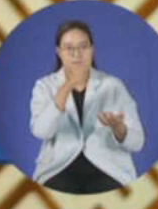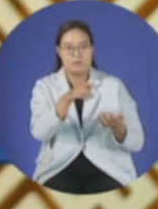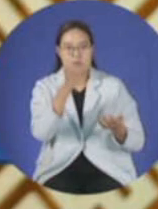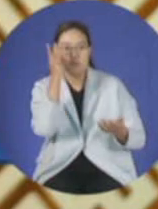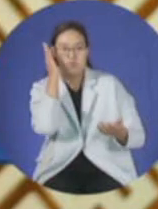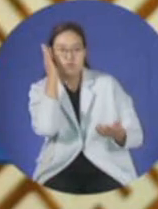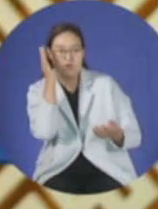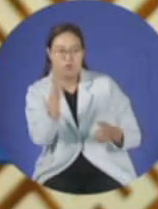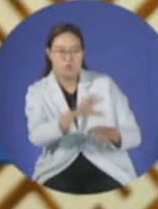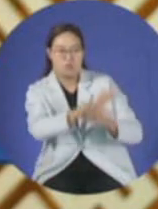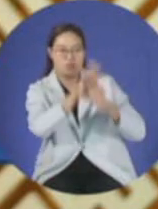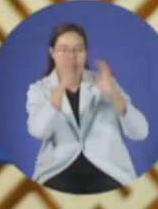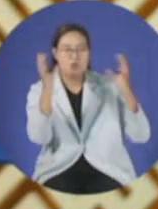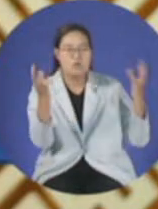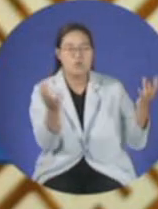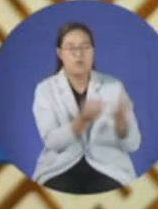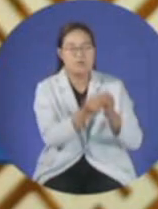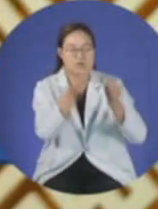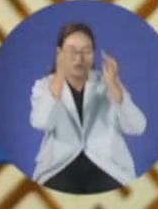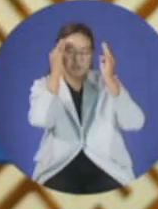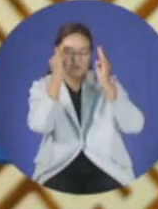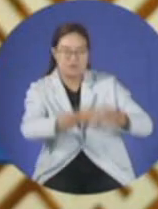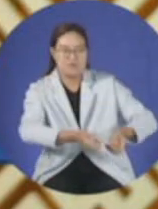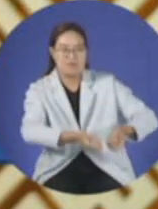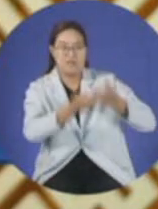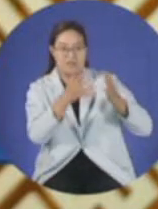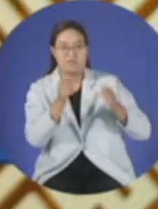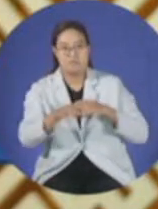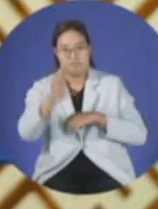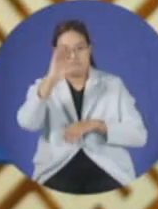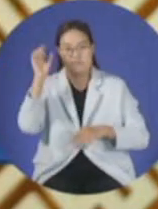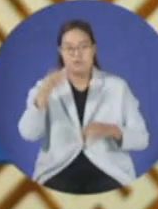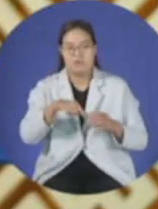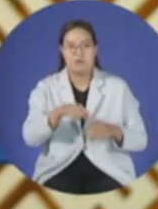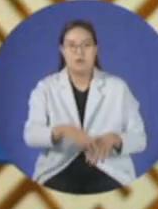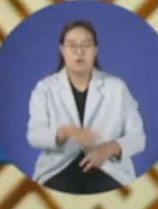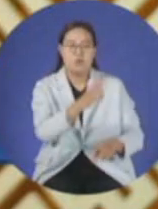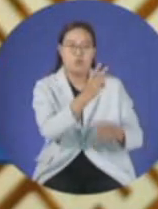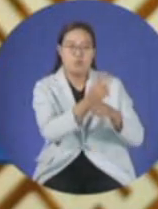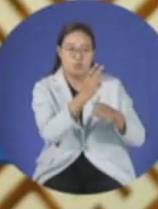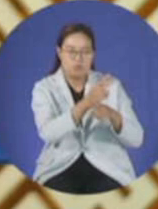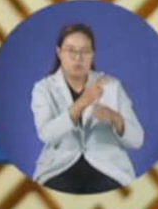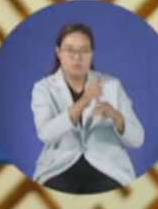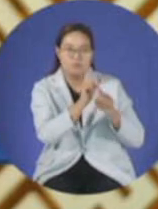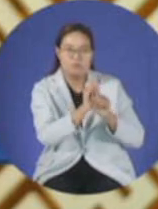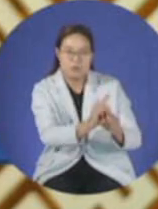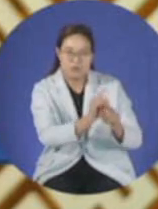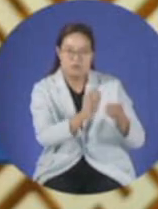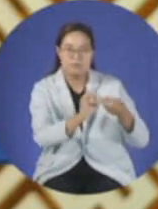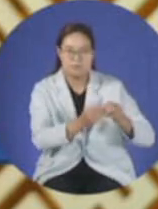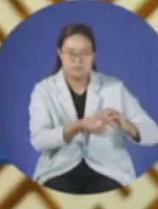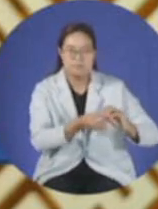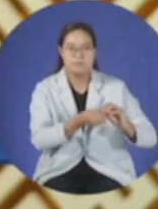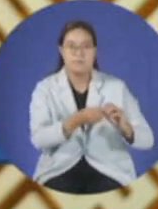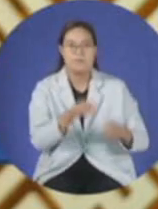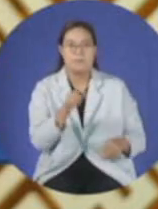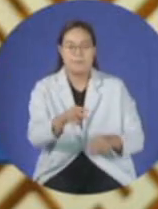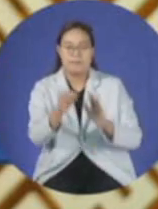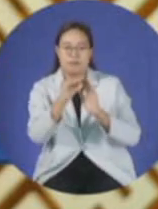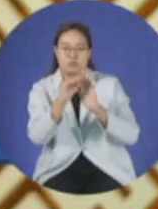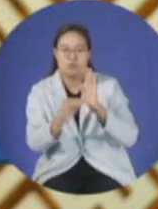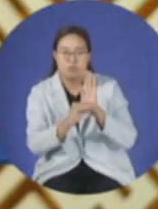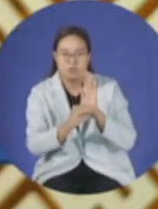бодлогуудыг нэгтгэсэн одоо шийдвэрүүд болох гэдэг. Хуулийн хүрээнд нь за журам дүрмийн